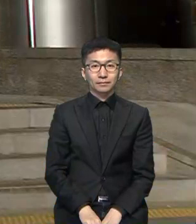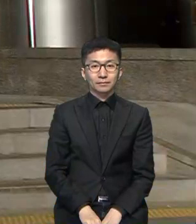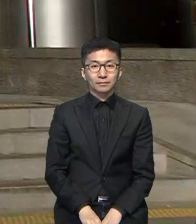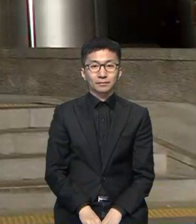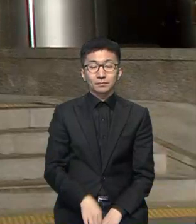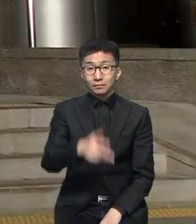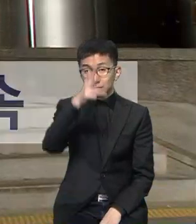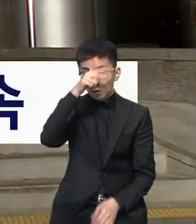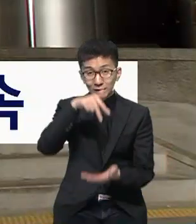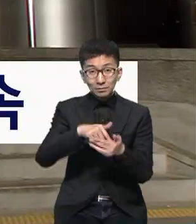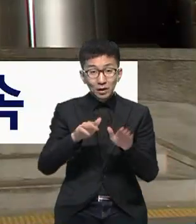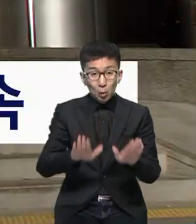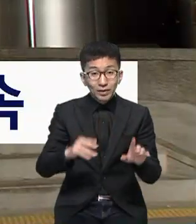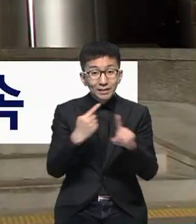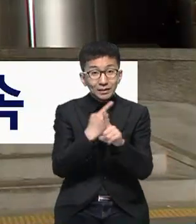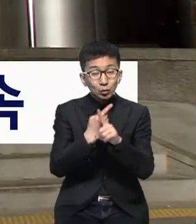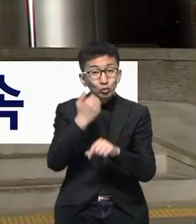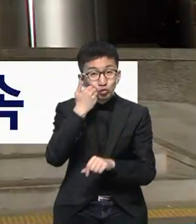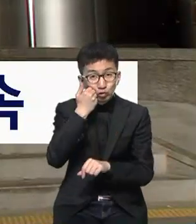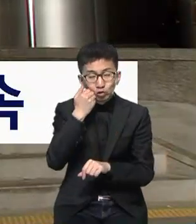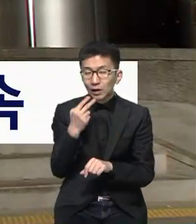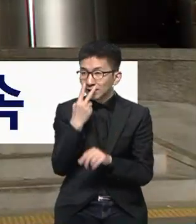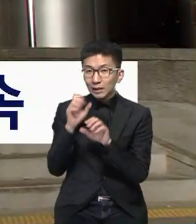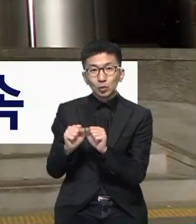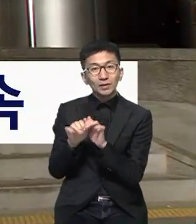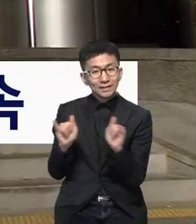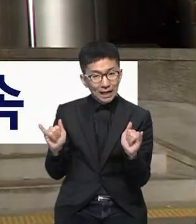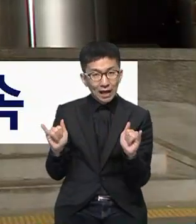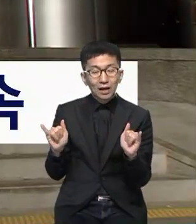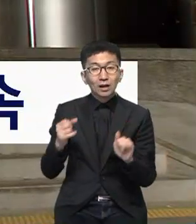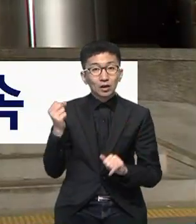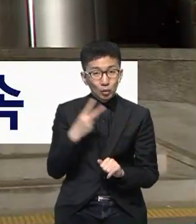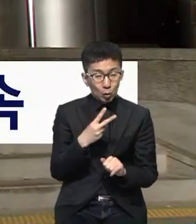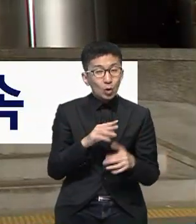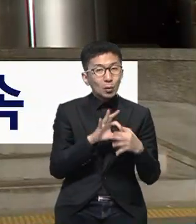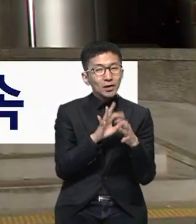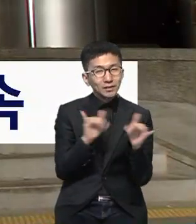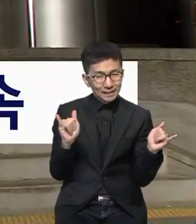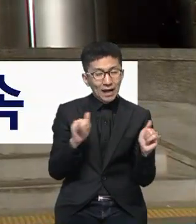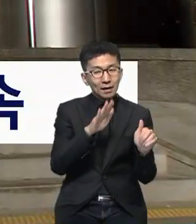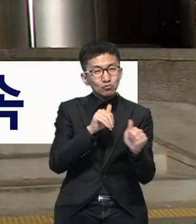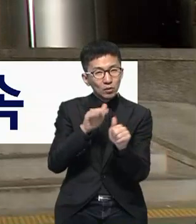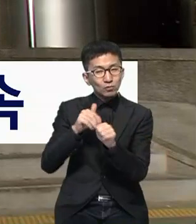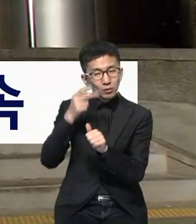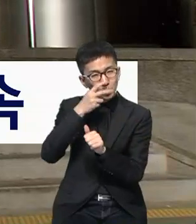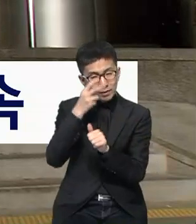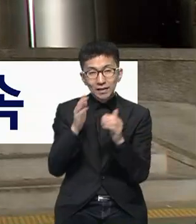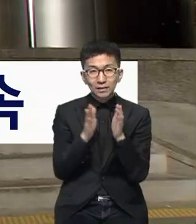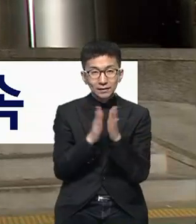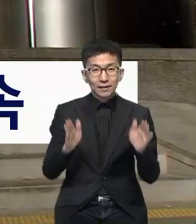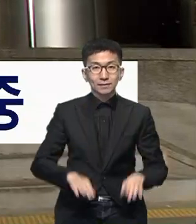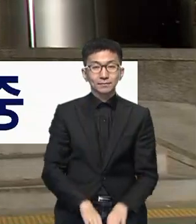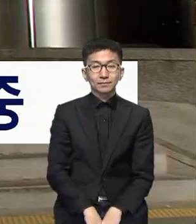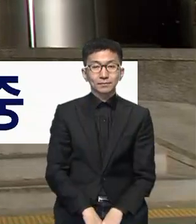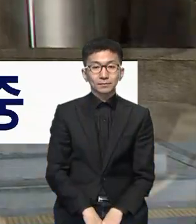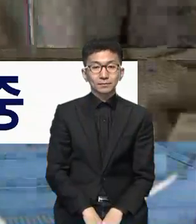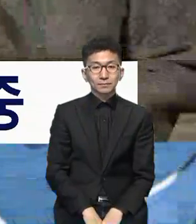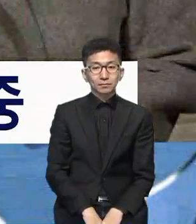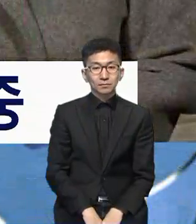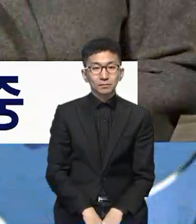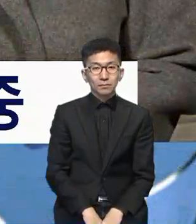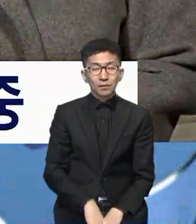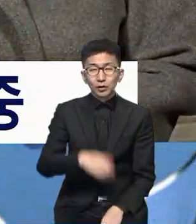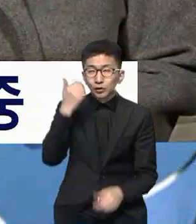네, 경찰은 오늘 치료를 받고 있는 생존자까지 포함해 당시 관련자들을 상대로 조사를 이어갔습니다. 가리는 것